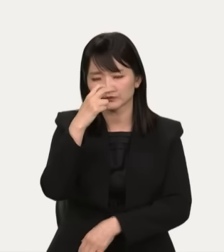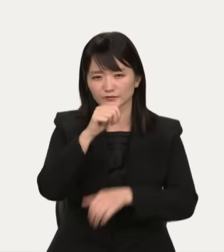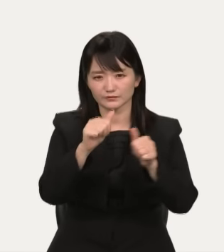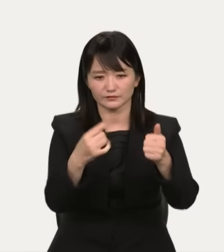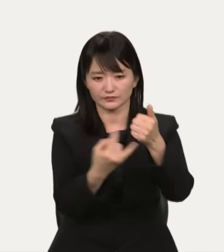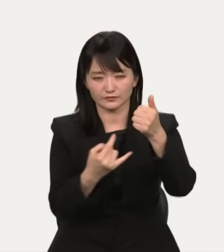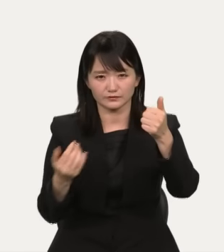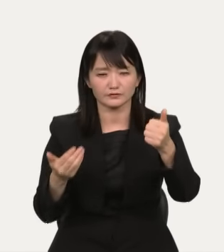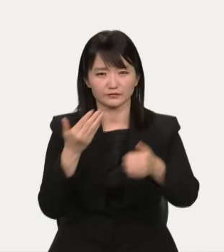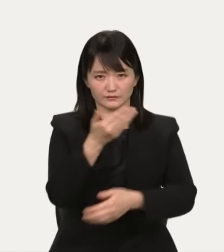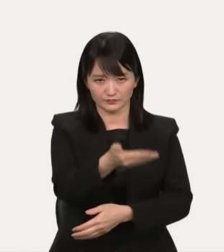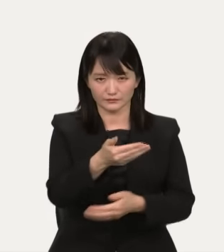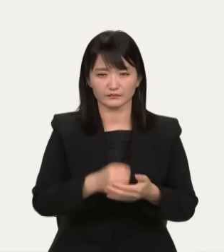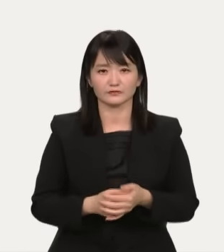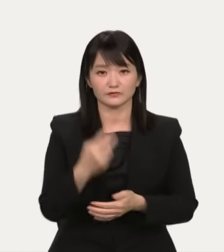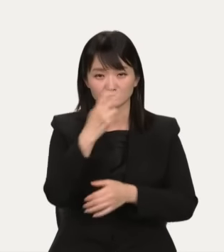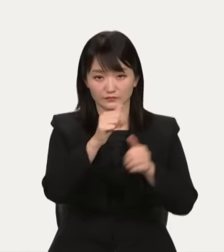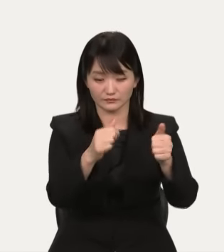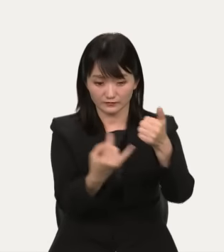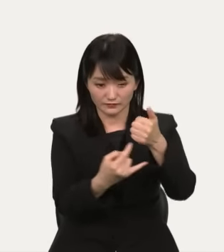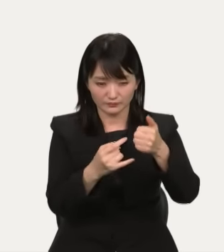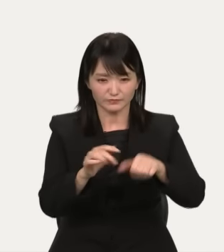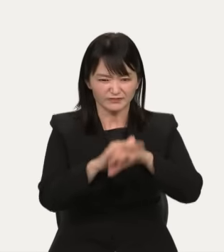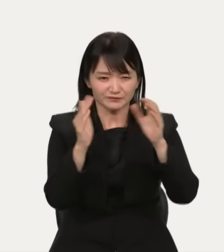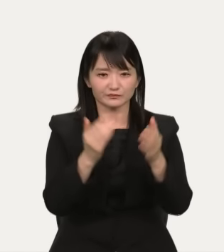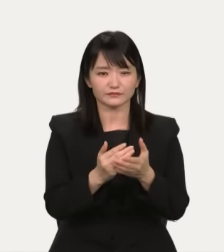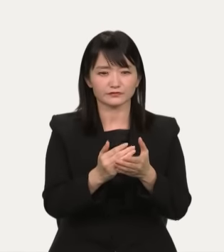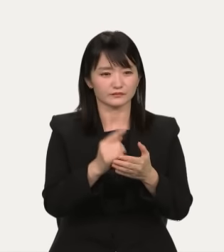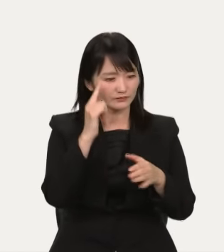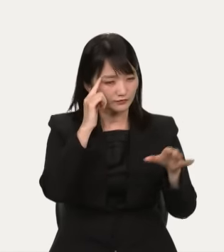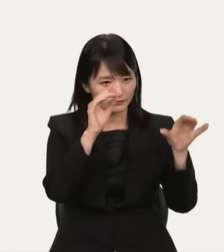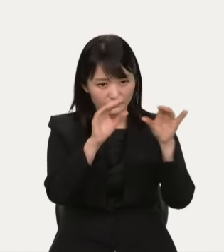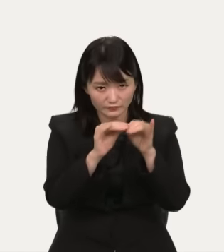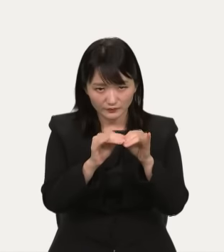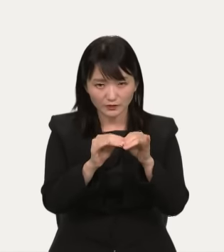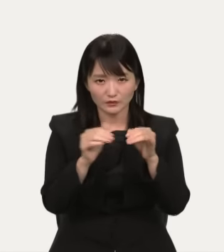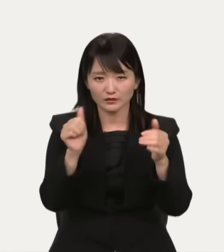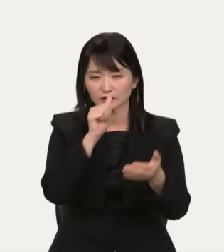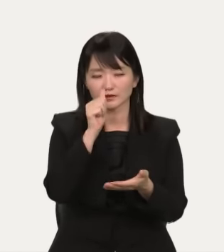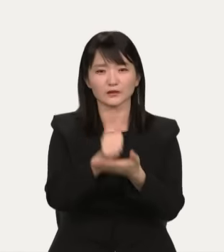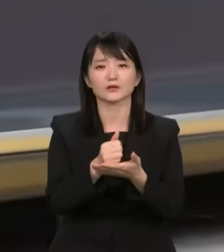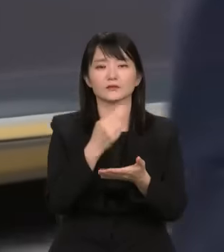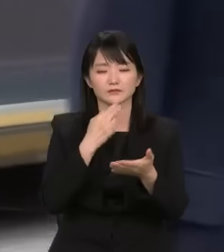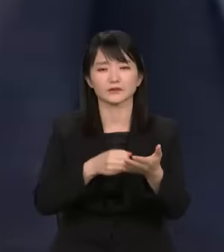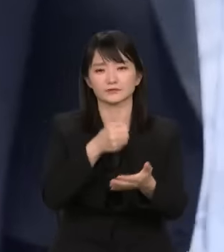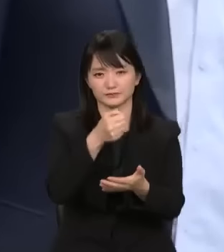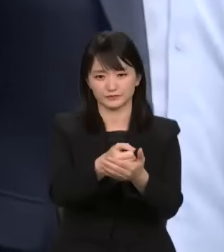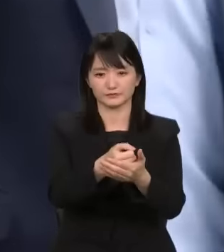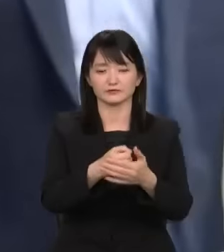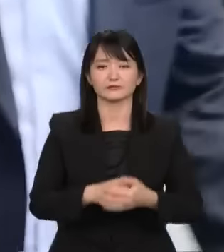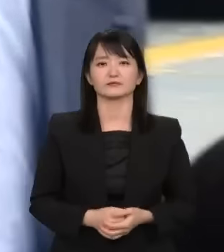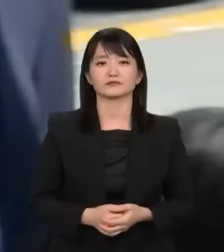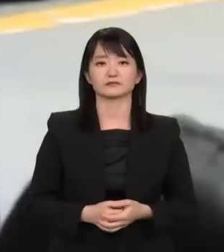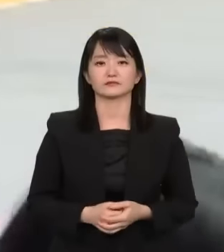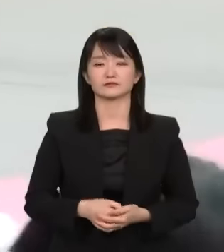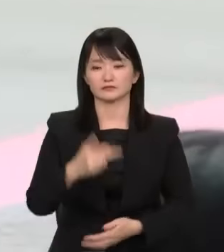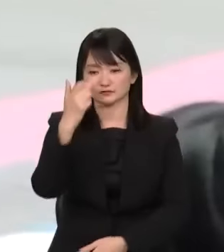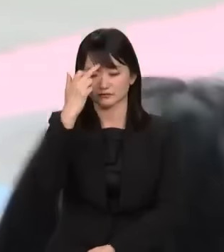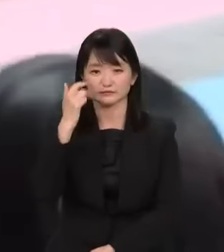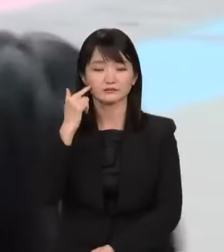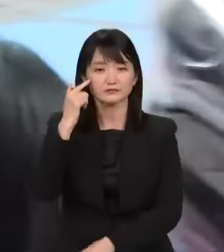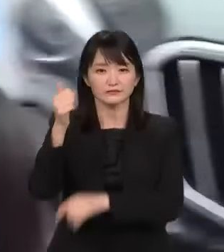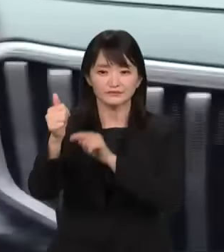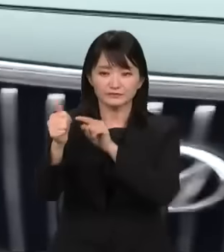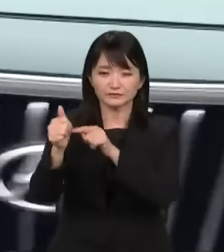수사심의위원회에 회부됐고 수심위는 만장일치로 불기소 처분을 의결했다고 밝혔습니다. 또 수심위가 최 목사에